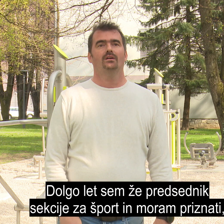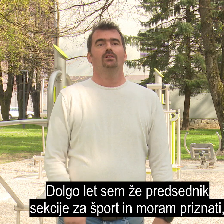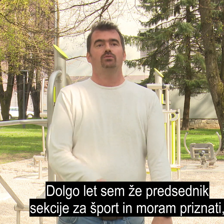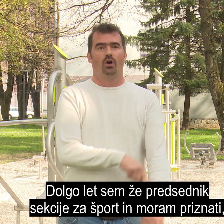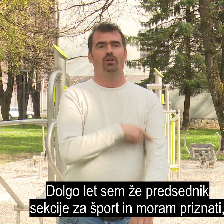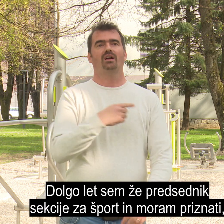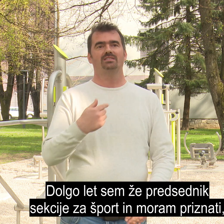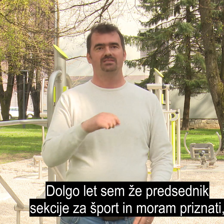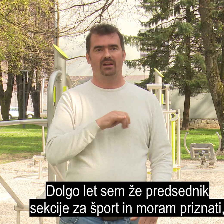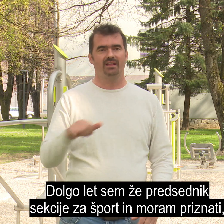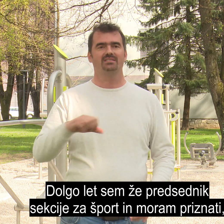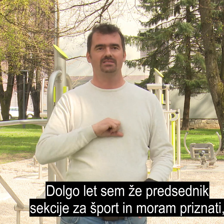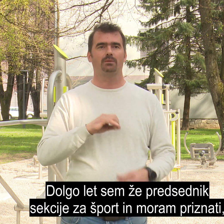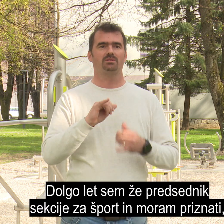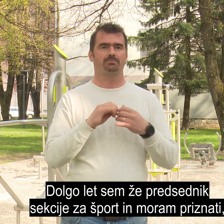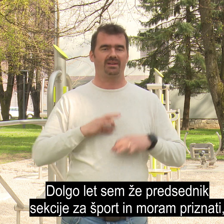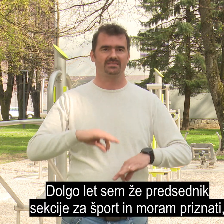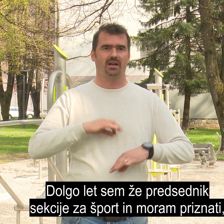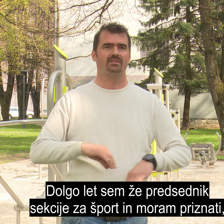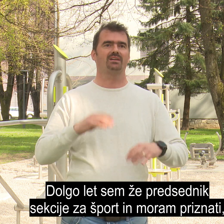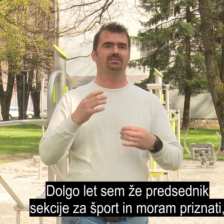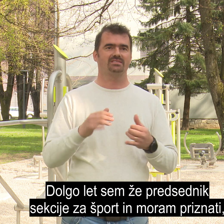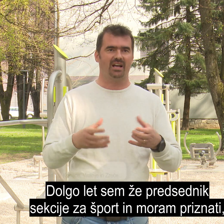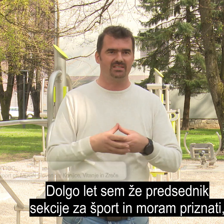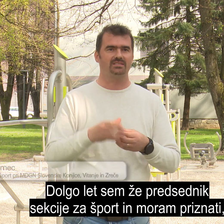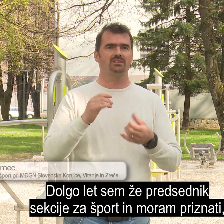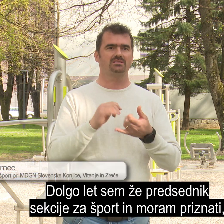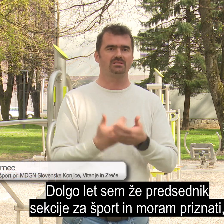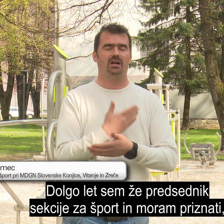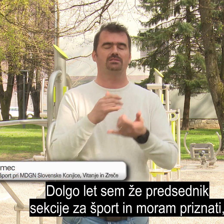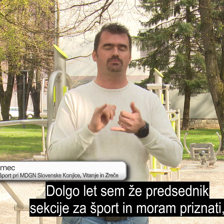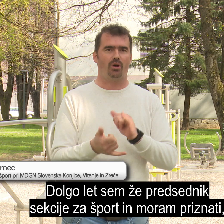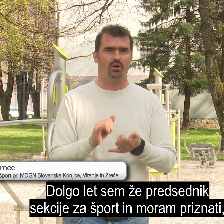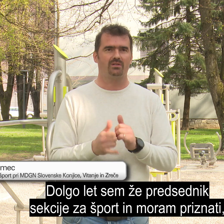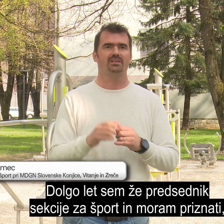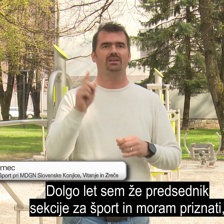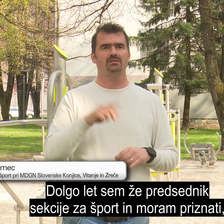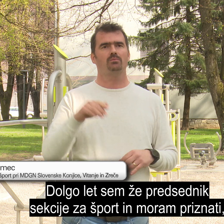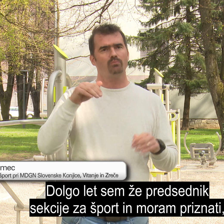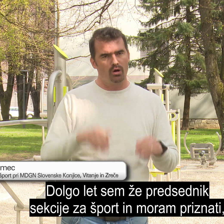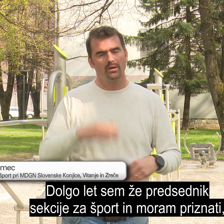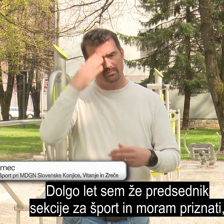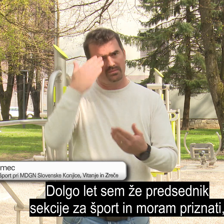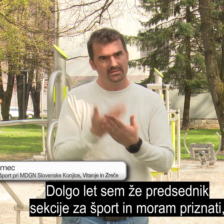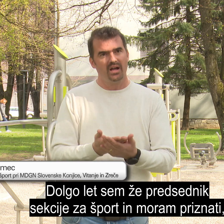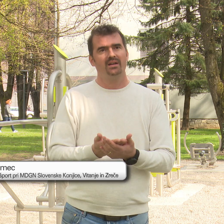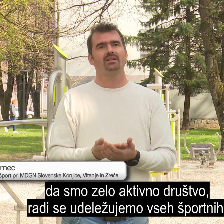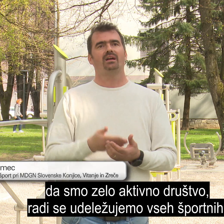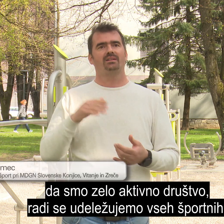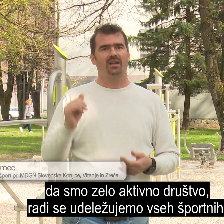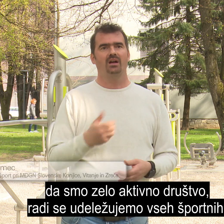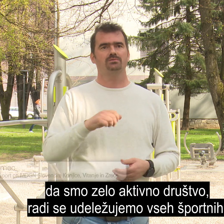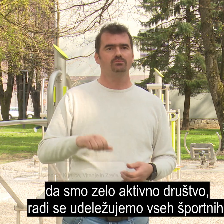Dolgo let sem že predsednik sekcije za šport in moram priznati, da smo